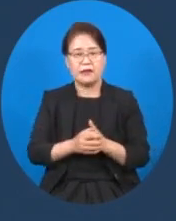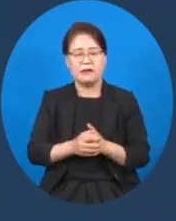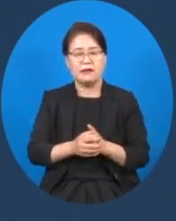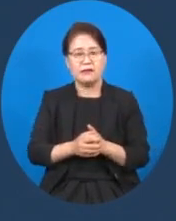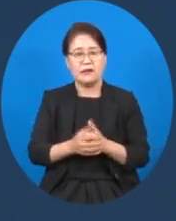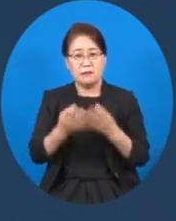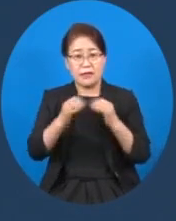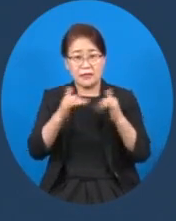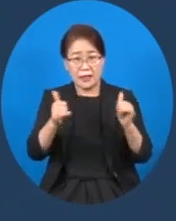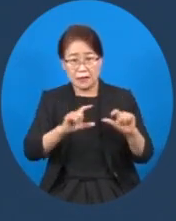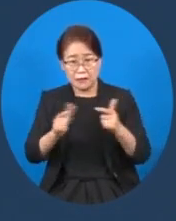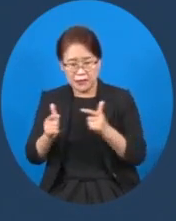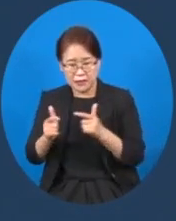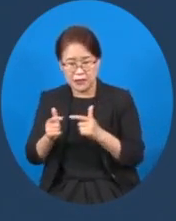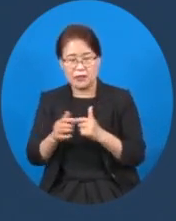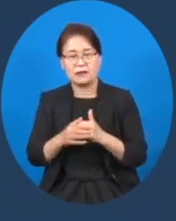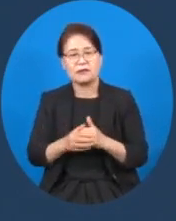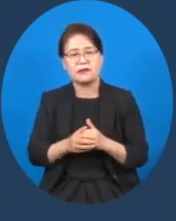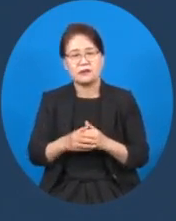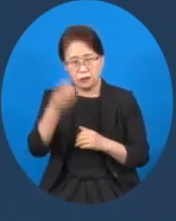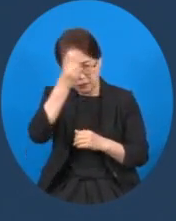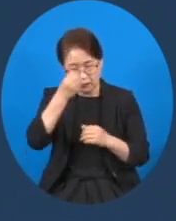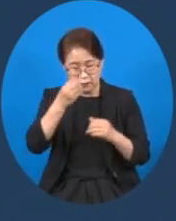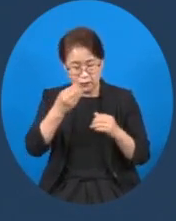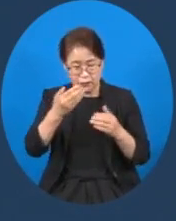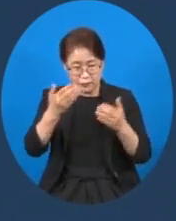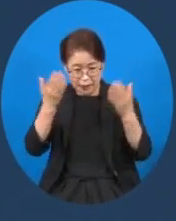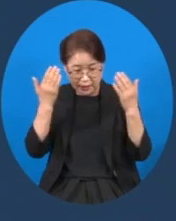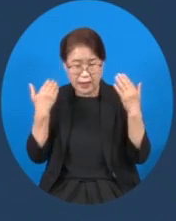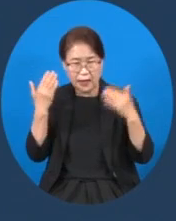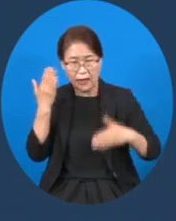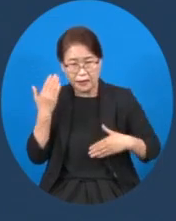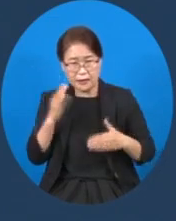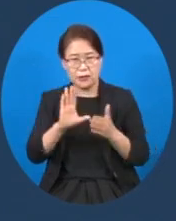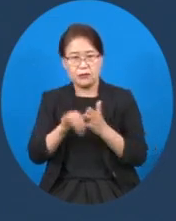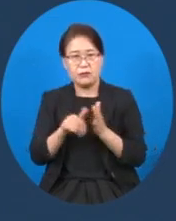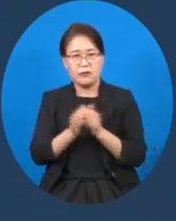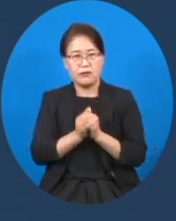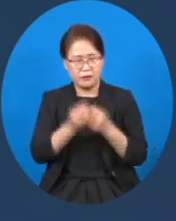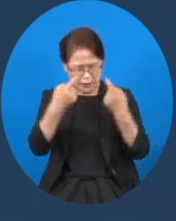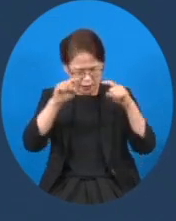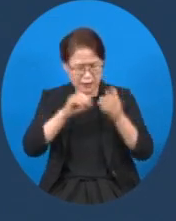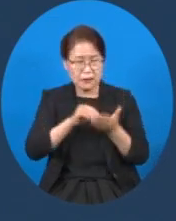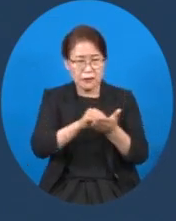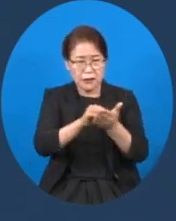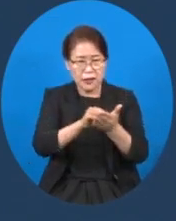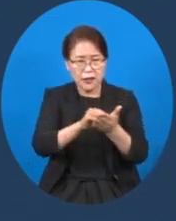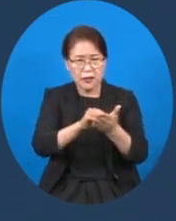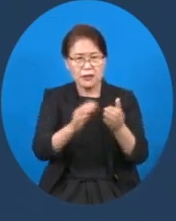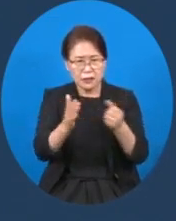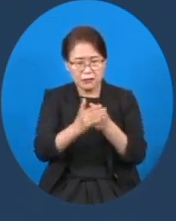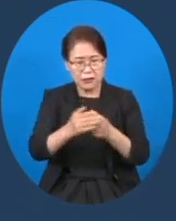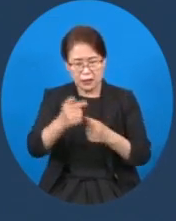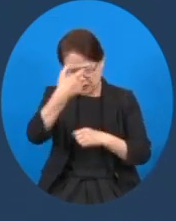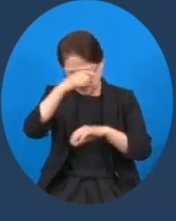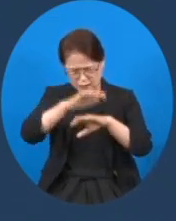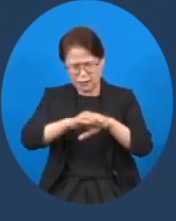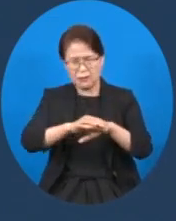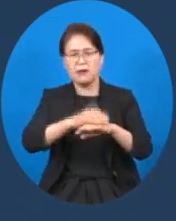그래서 많은 자녀들이요, 고등학생이 되면은 대학에 들어가야 한다는 이유 때문에 예배 자리에서